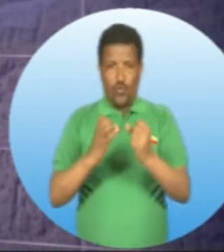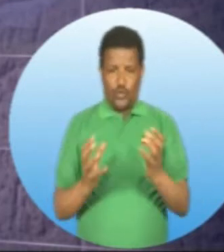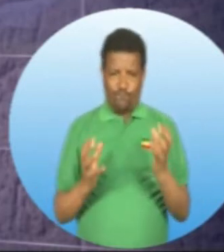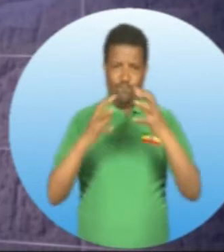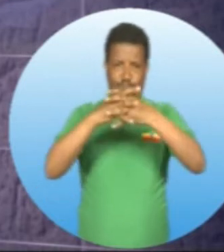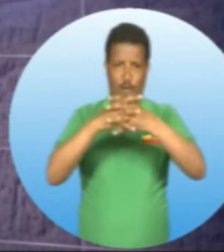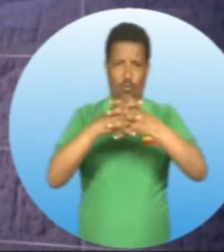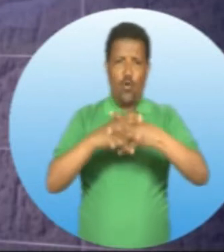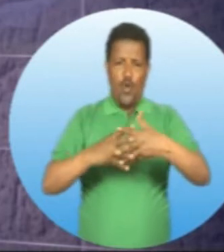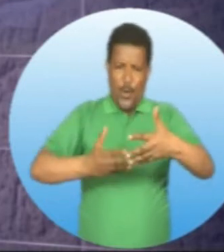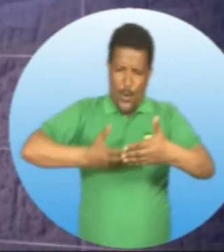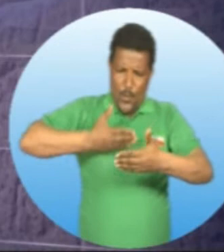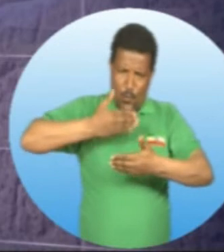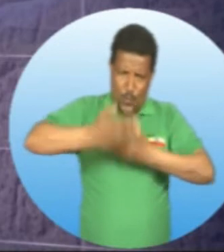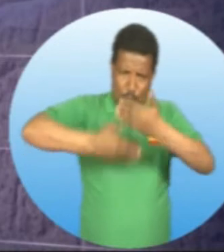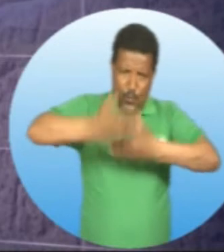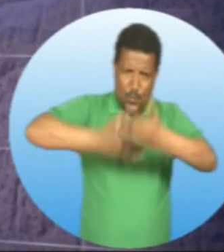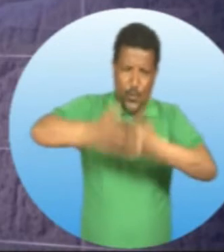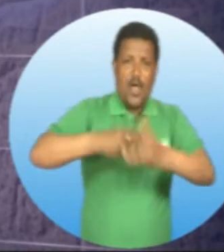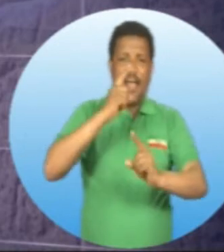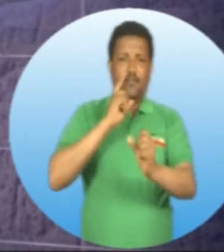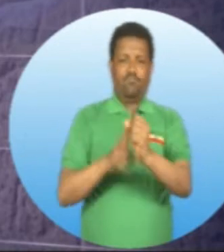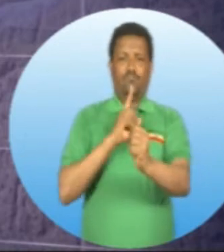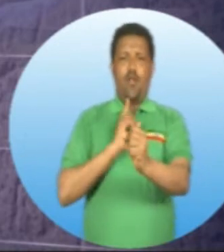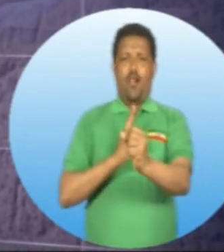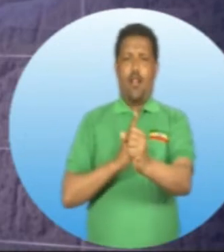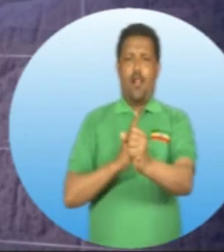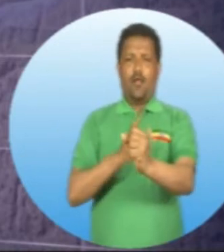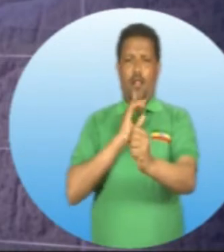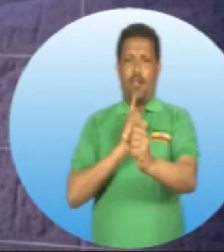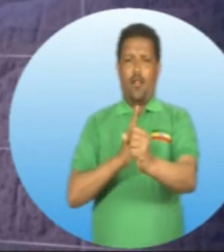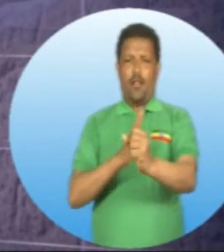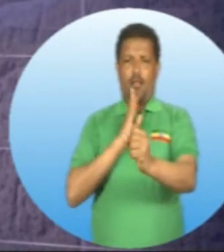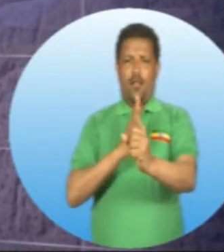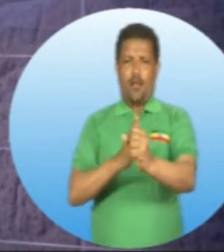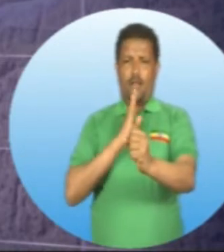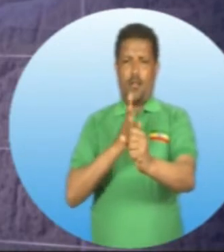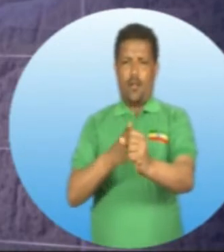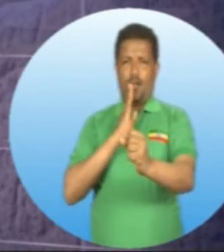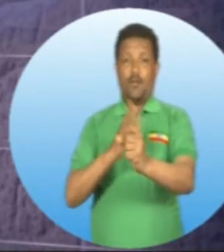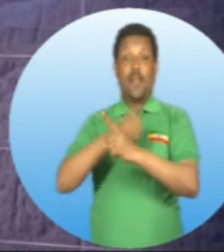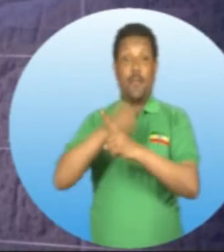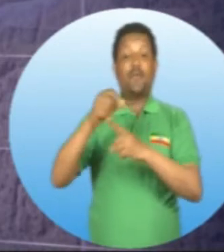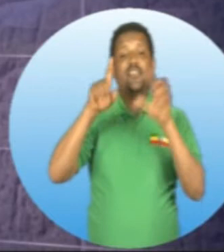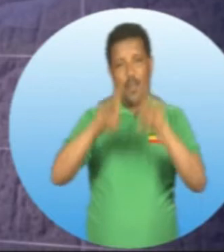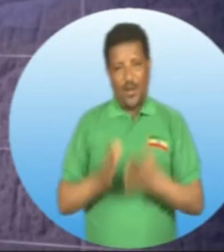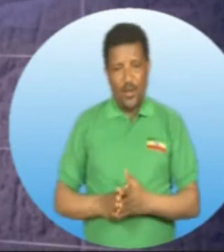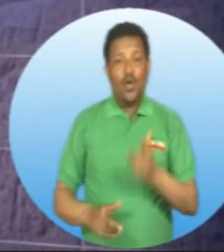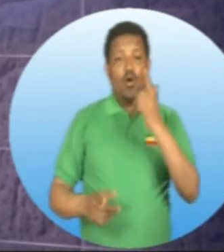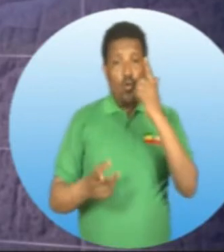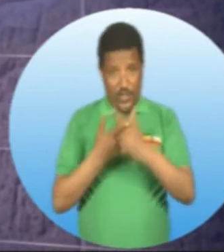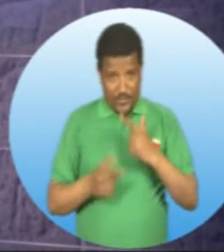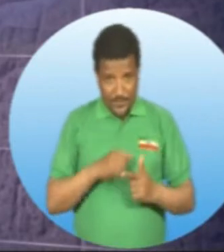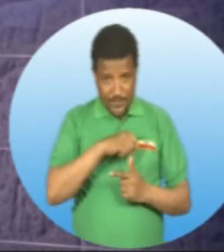ክፍሎችን በማዋሃድ ፍሰቱን የጠበቀ አንድ የንግግር ክፍል አድርጎ መለማመድ ይገባል።